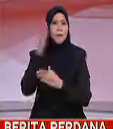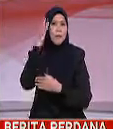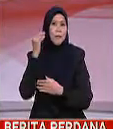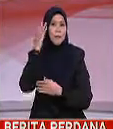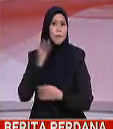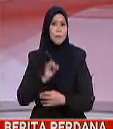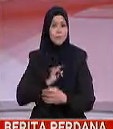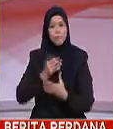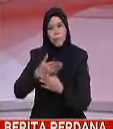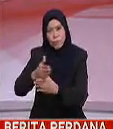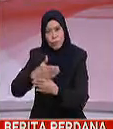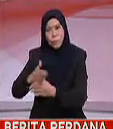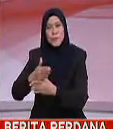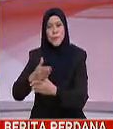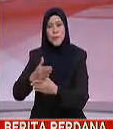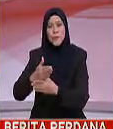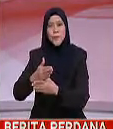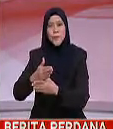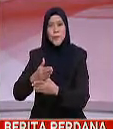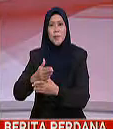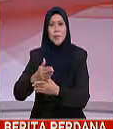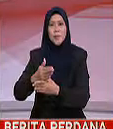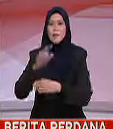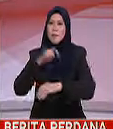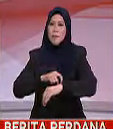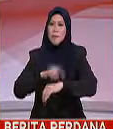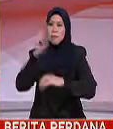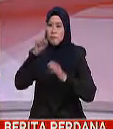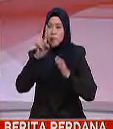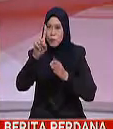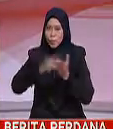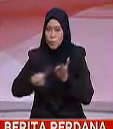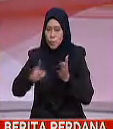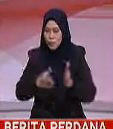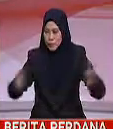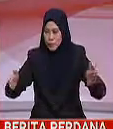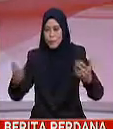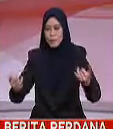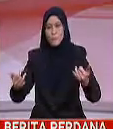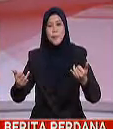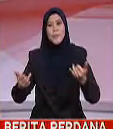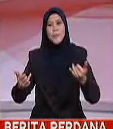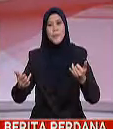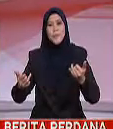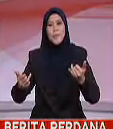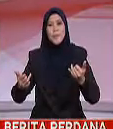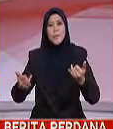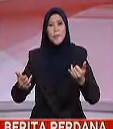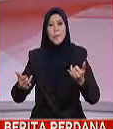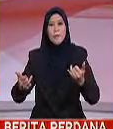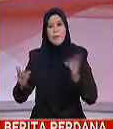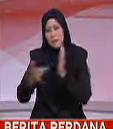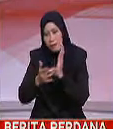saya. Untuk dalam jangka masa satu minggu ni, saya lebih titik beratkan pada taktikal